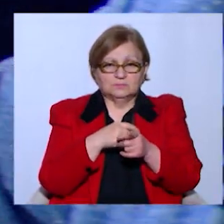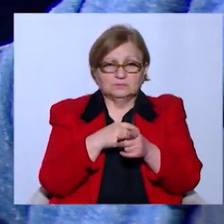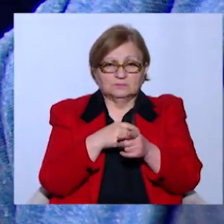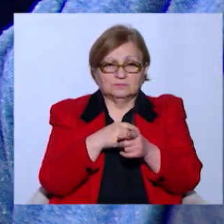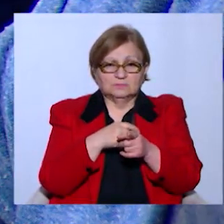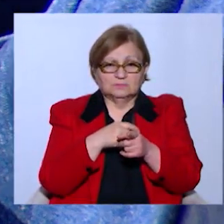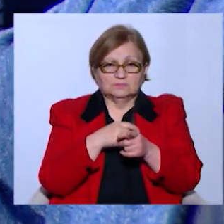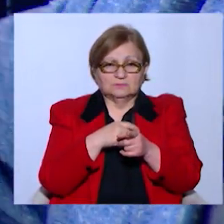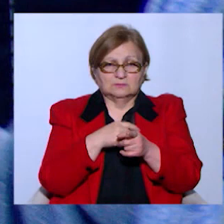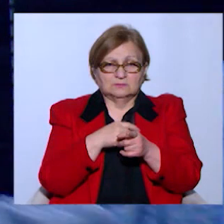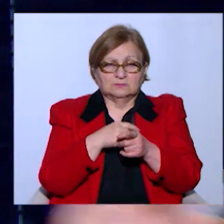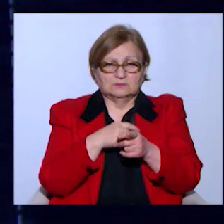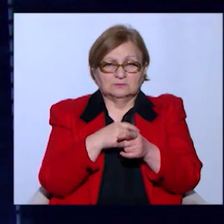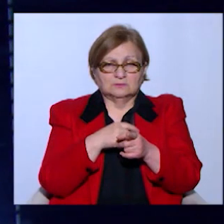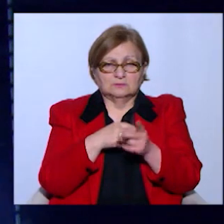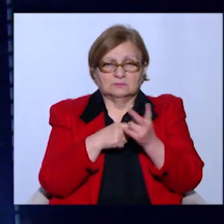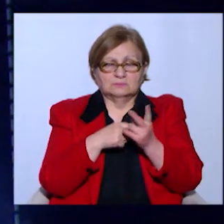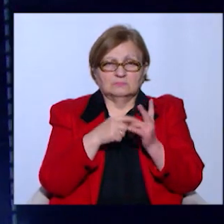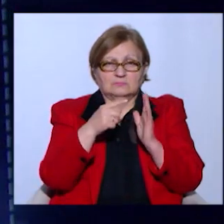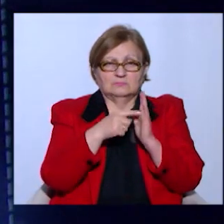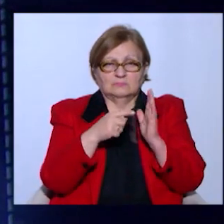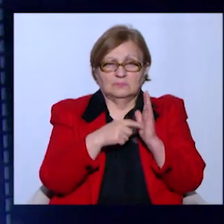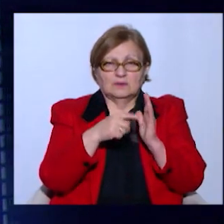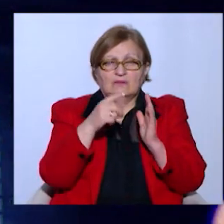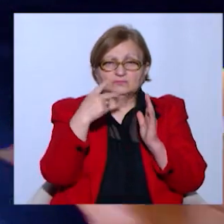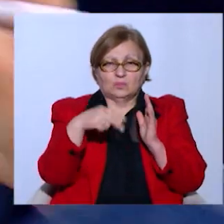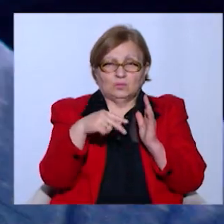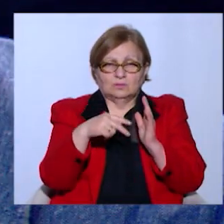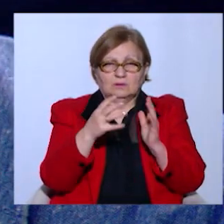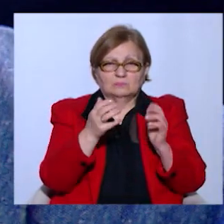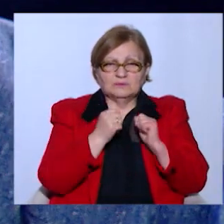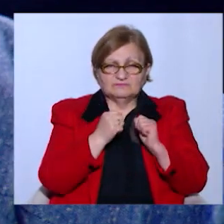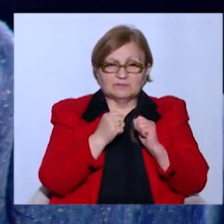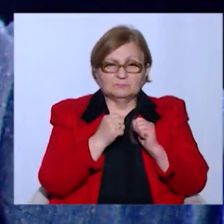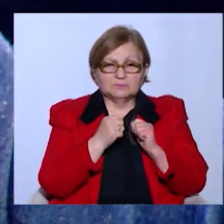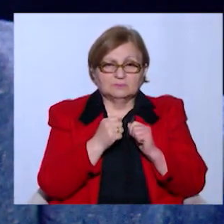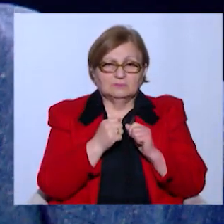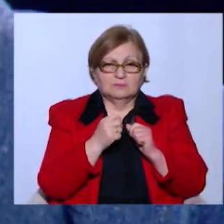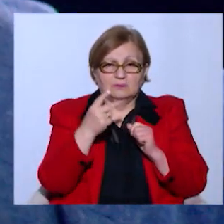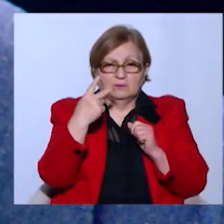აქ 20 უნდა ეწეროს 20b. მეორე ტოლობა გავყოთ 20-ზე და მიიღება რომ